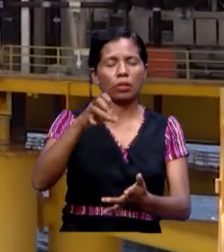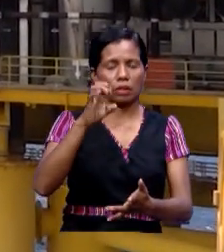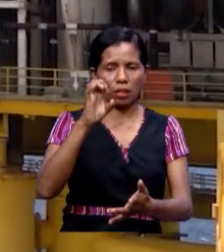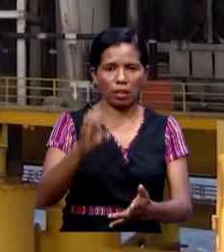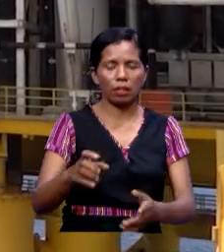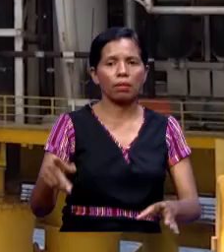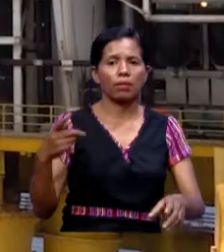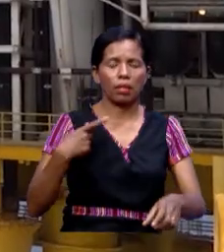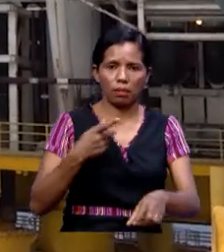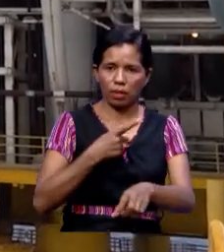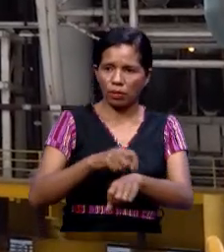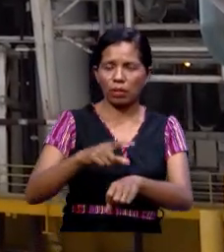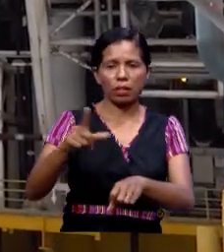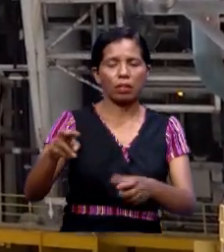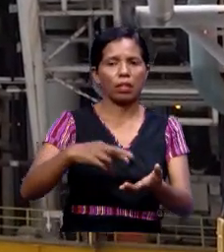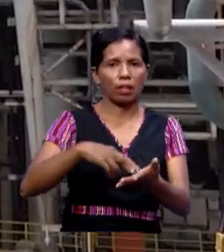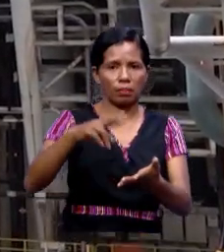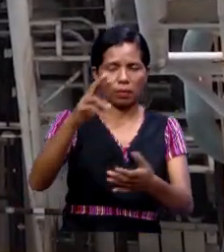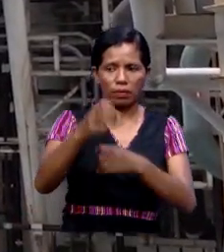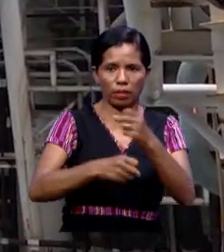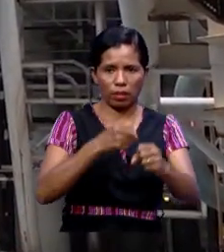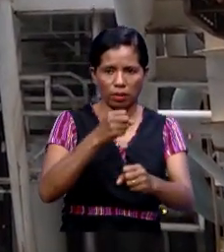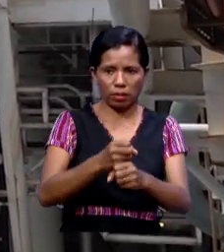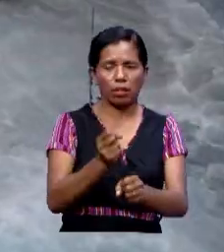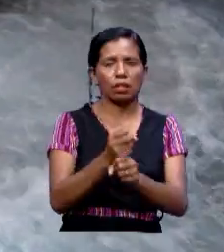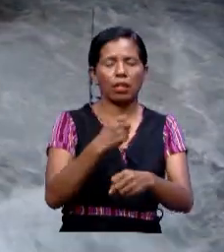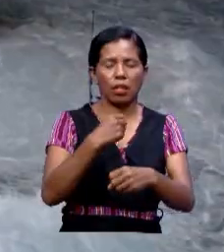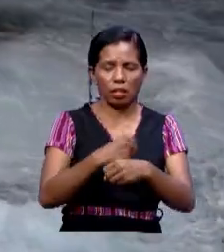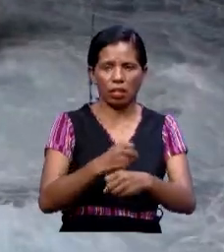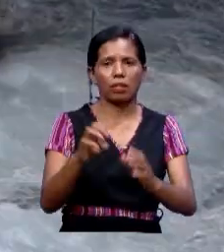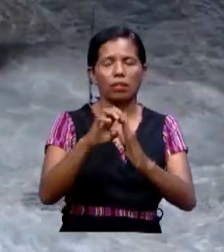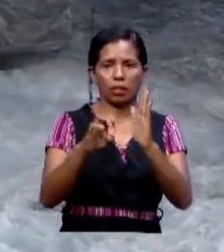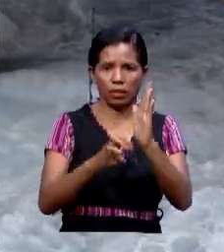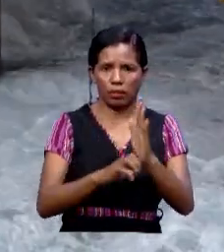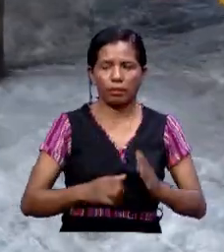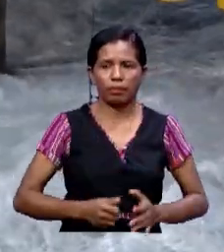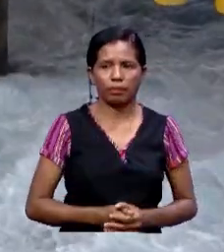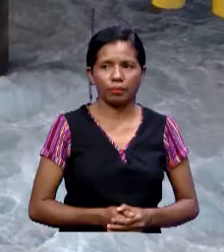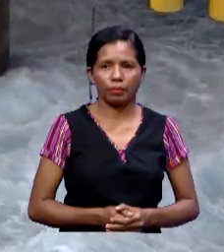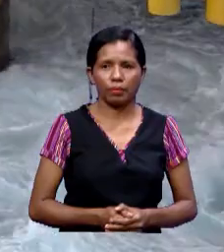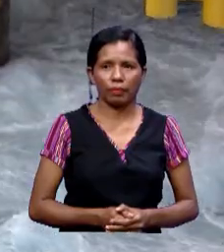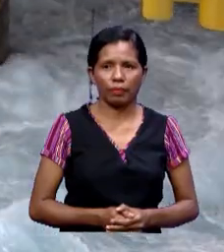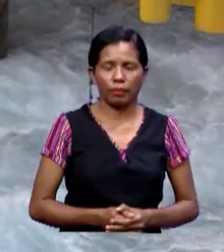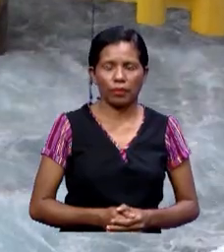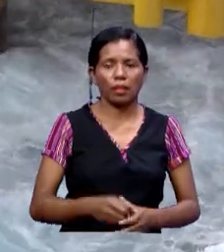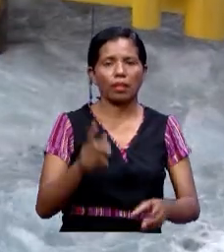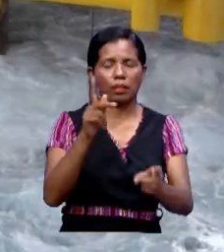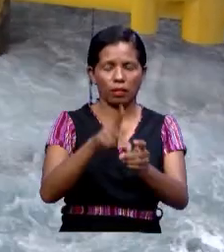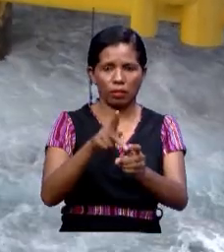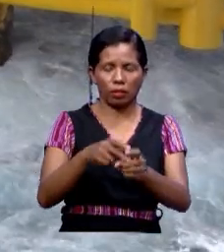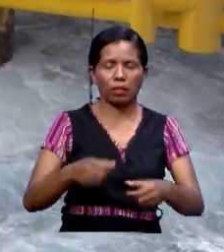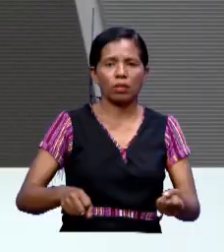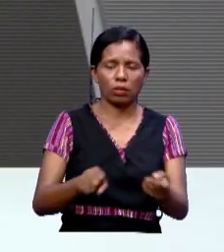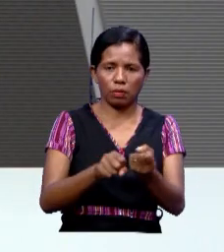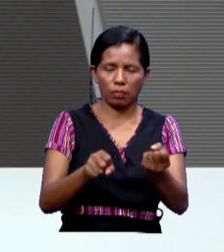nebe parlamento nasional aprova kada tinang uho di finansia makina estadu. Kampo selup nebe maka produsi kontribui maka